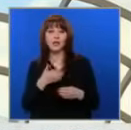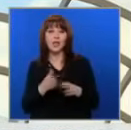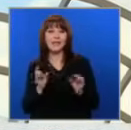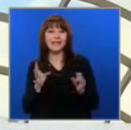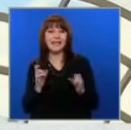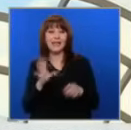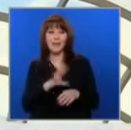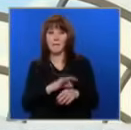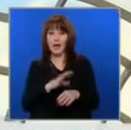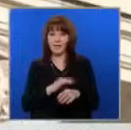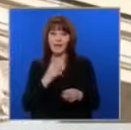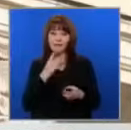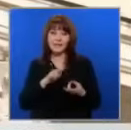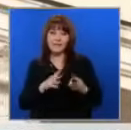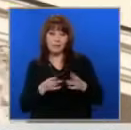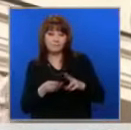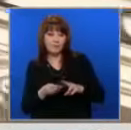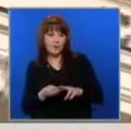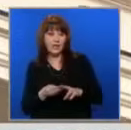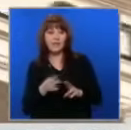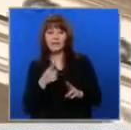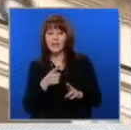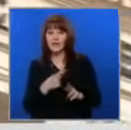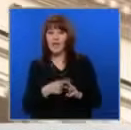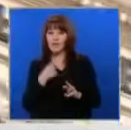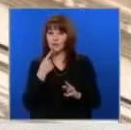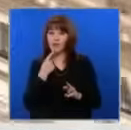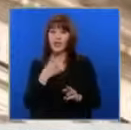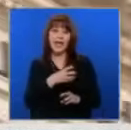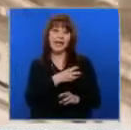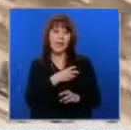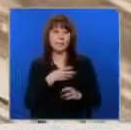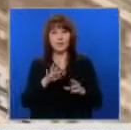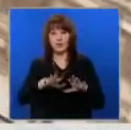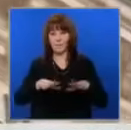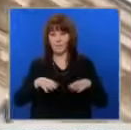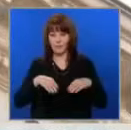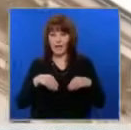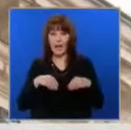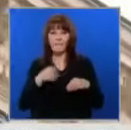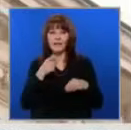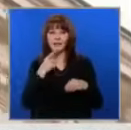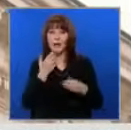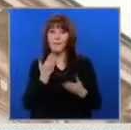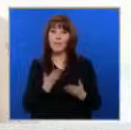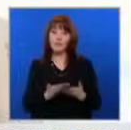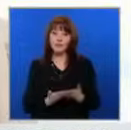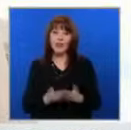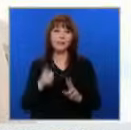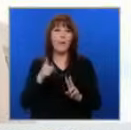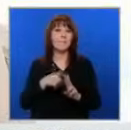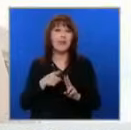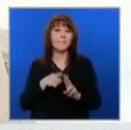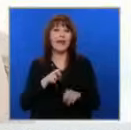на председателския пост в парламента Желязков посочи, че от ГЕРБ ще приемат и подкрепят предложението на ПП-ДБ.